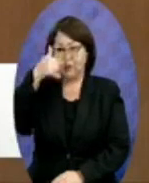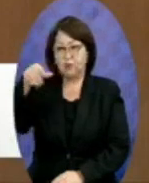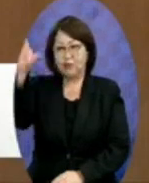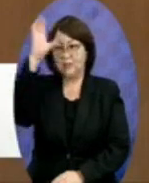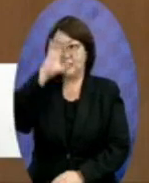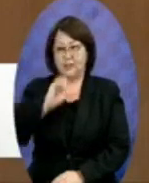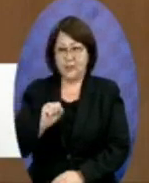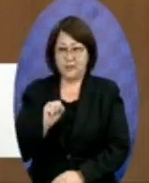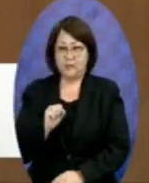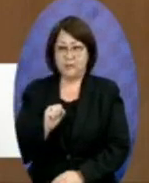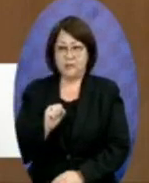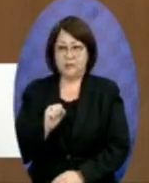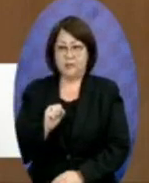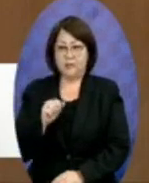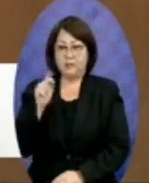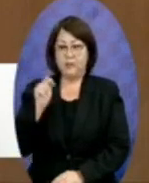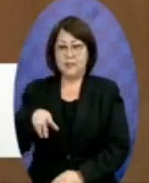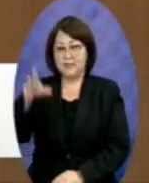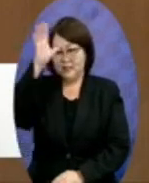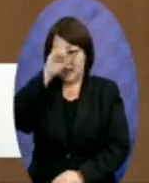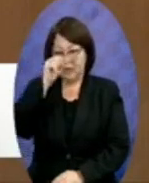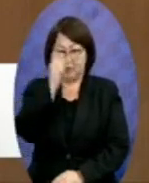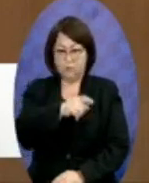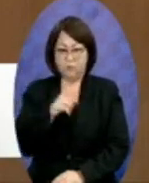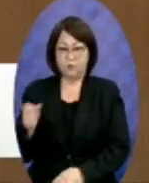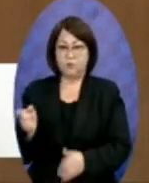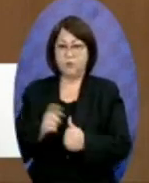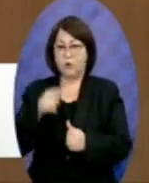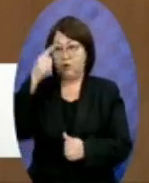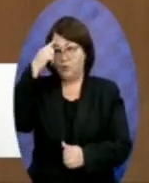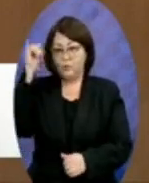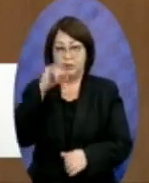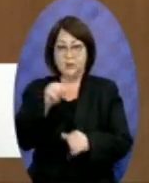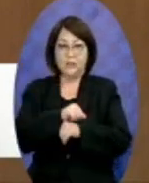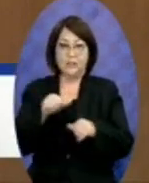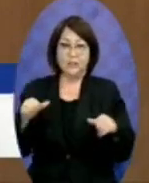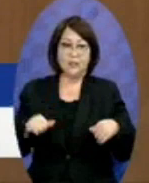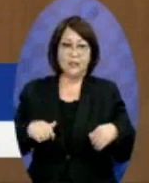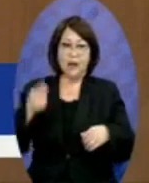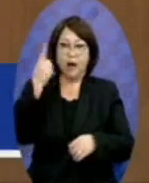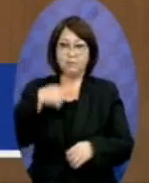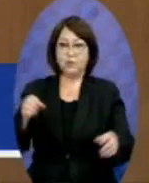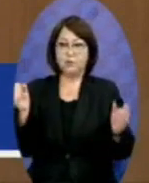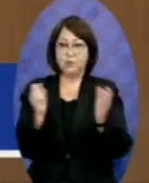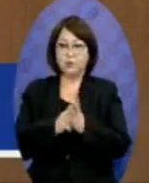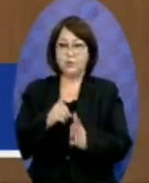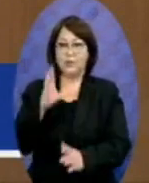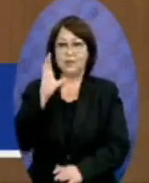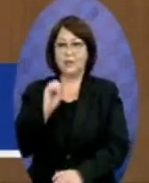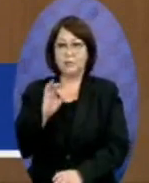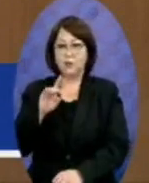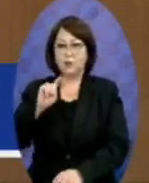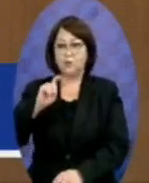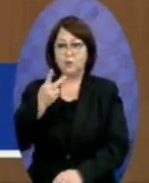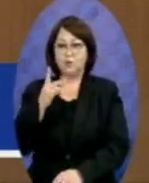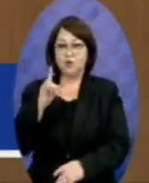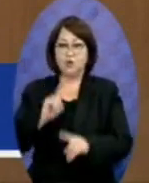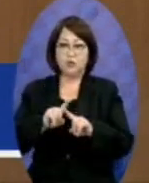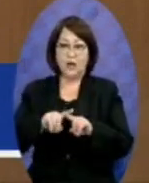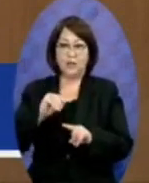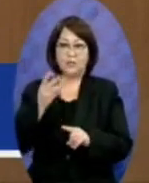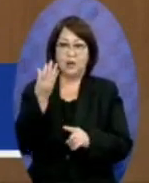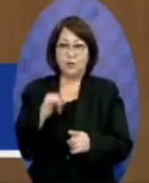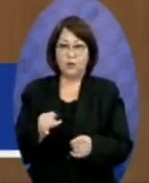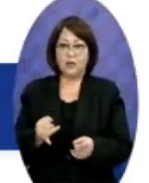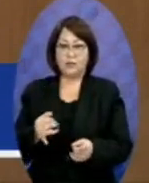сайдд энэ сайд нарт Монголын ард түмний хамгийн амин чухал салбар болсон энэ хүнс хөдөө аж ахуйн салбарын зовлон жаргал